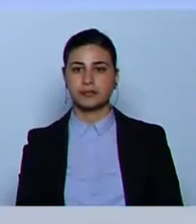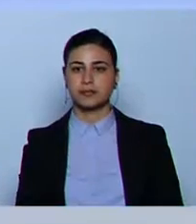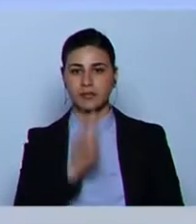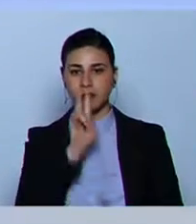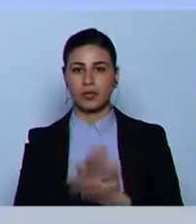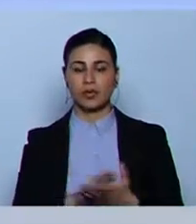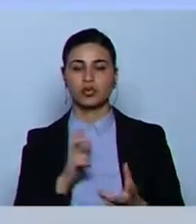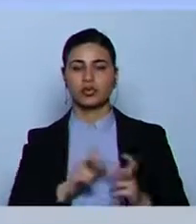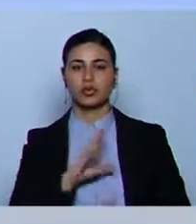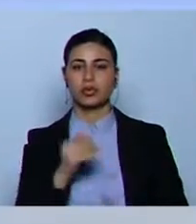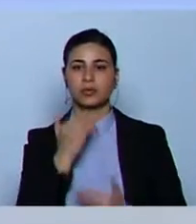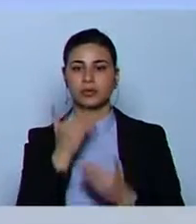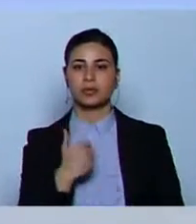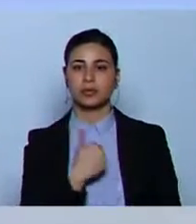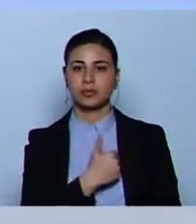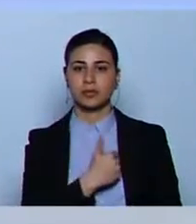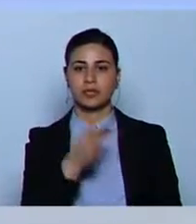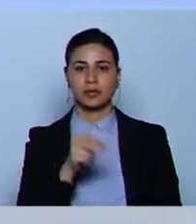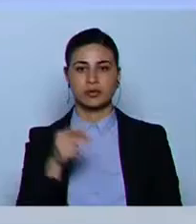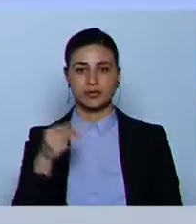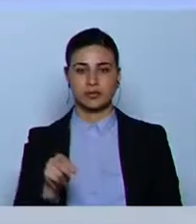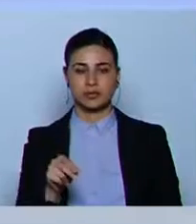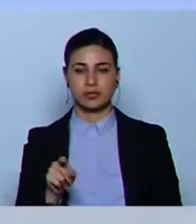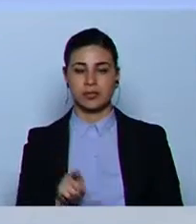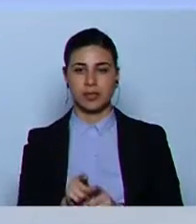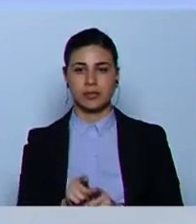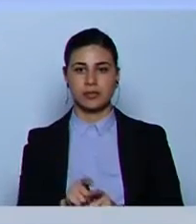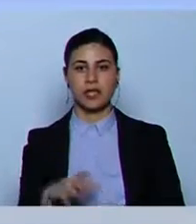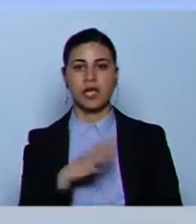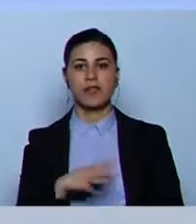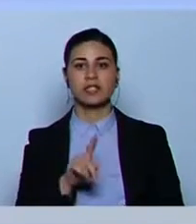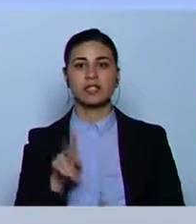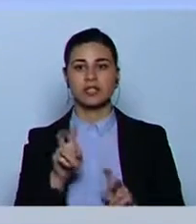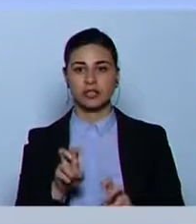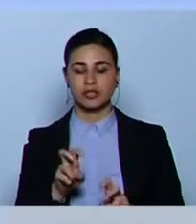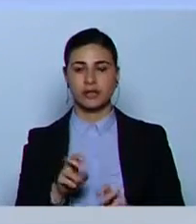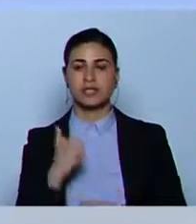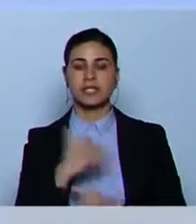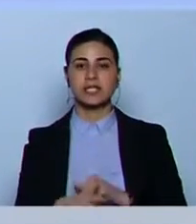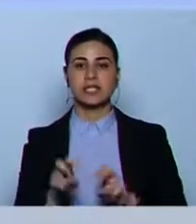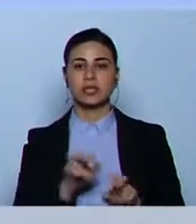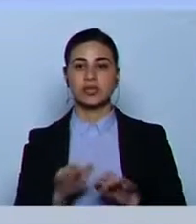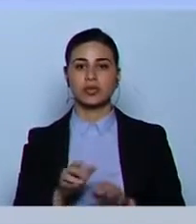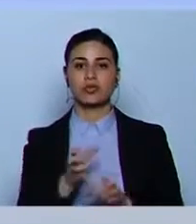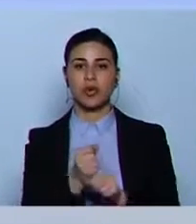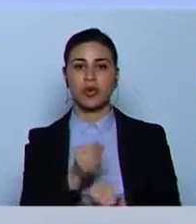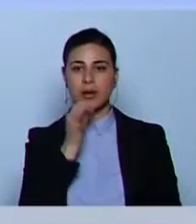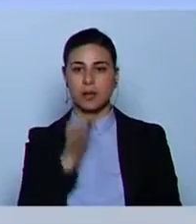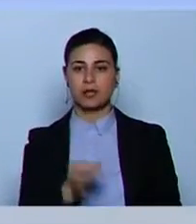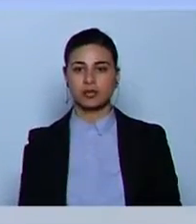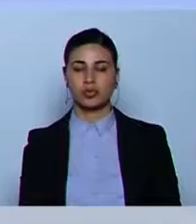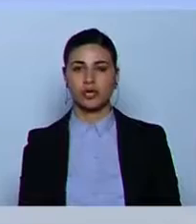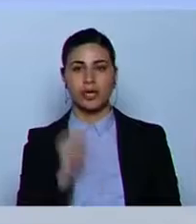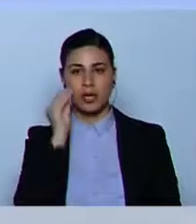ერთი წამით მე სტუდენტებისთვისაც მინდოდა ნახევარი წუთი უბრალოდ ზოგადად ქვეყნისთვის რას ნიშნავს დეცენტრალიზაციის პროცესი. მოკლე პასუხი, რადგან